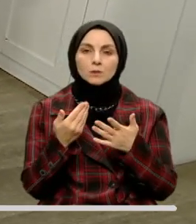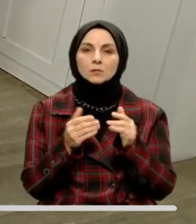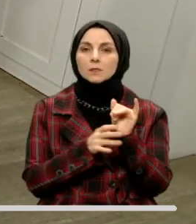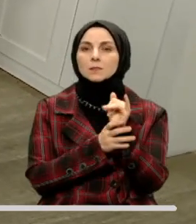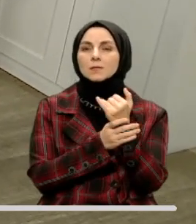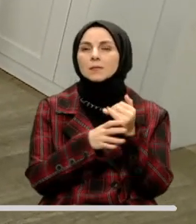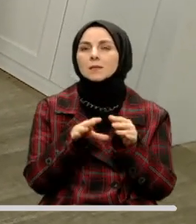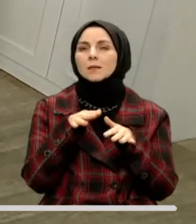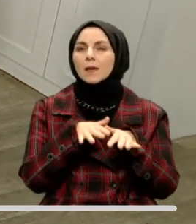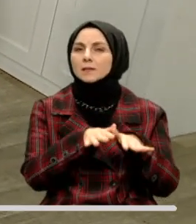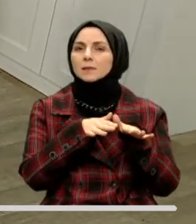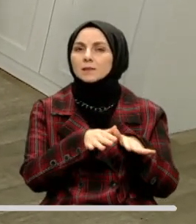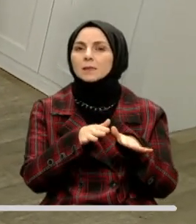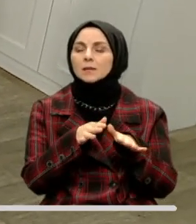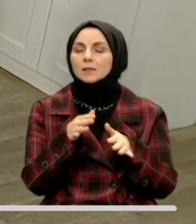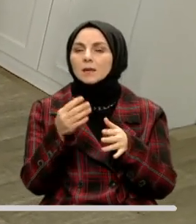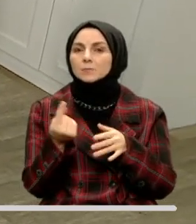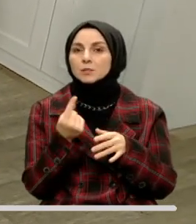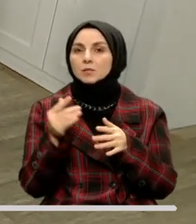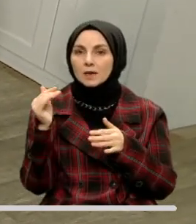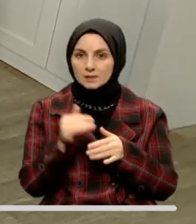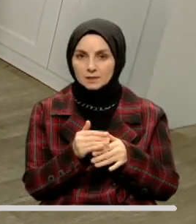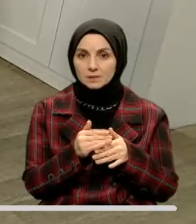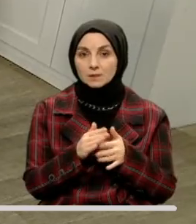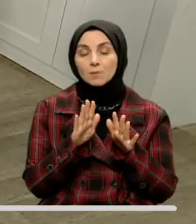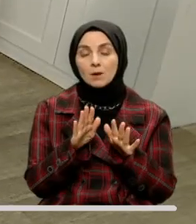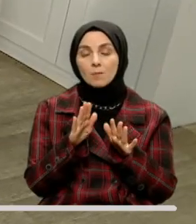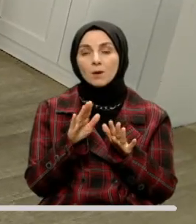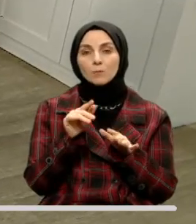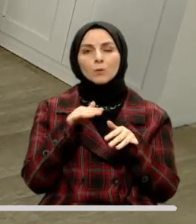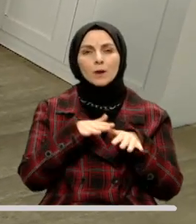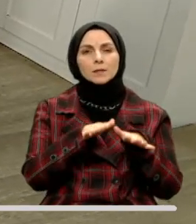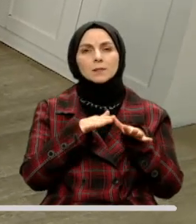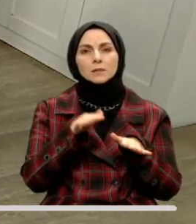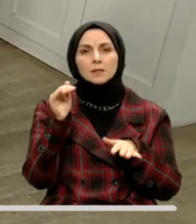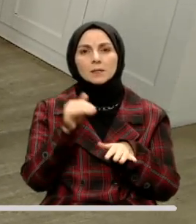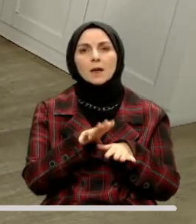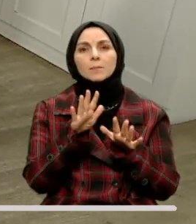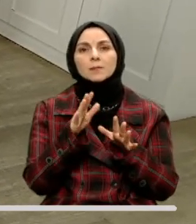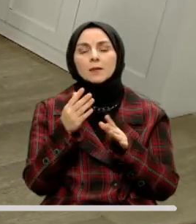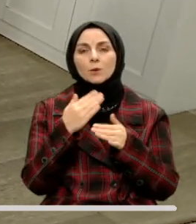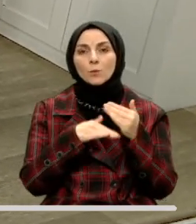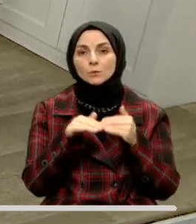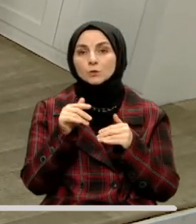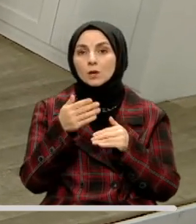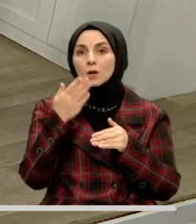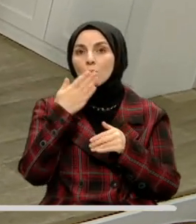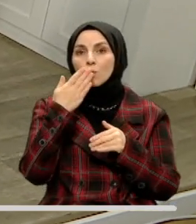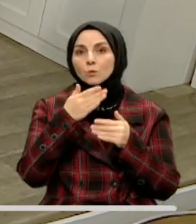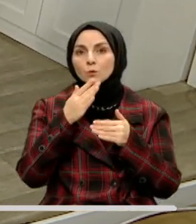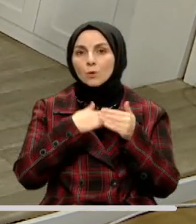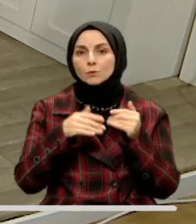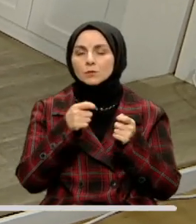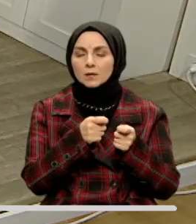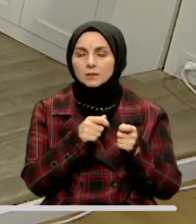parça getirdim. Güzel. Evet. Tamam. Şimdi etkinliğimize geçmeden önce hem size hem Tuğba hocama sormak istiyorum. Evet. Okul öncesi eğitimde